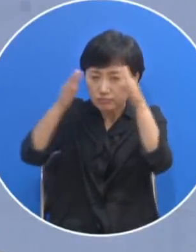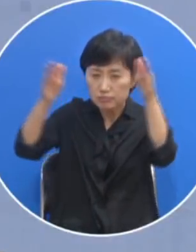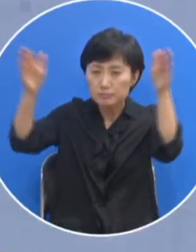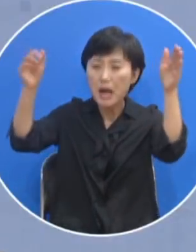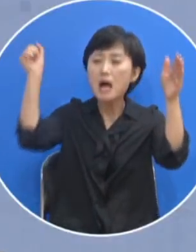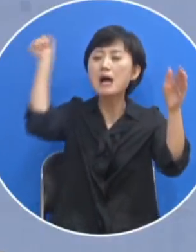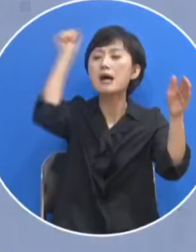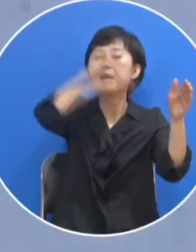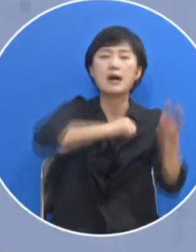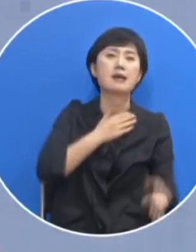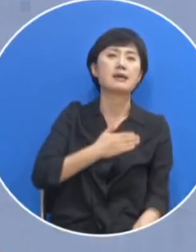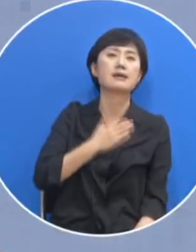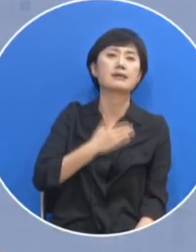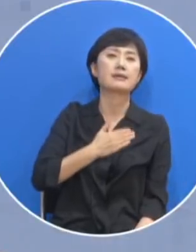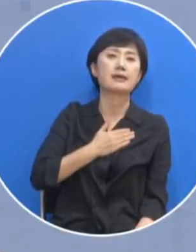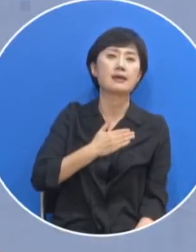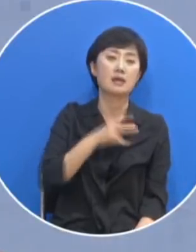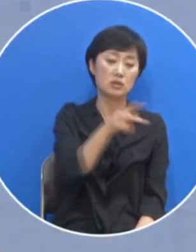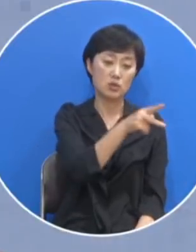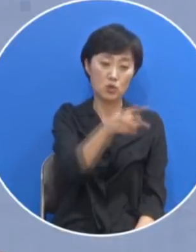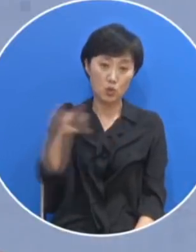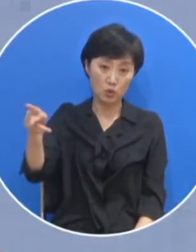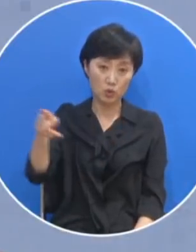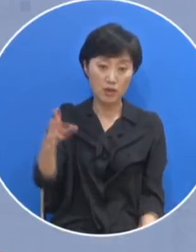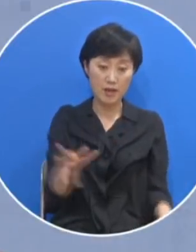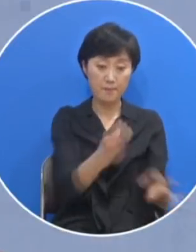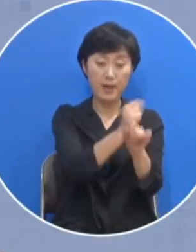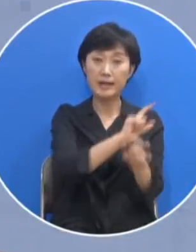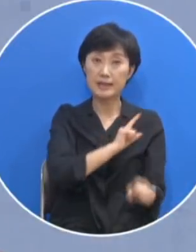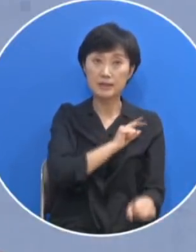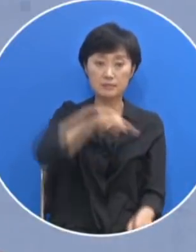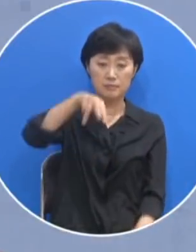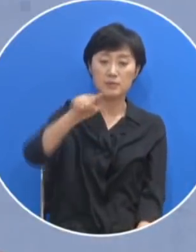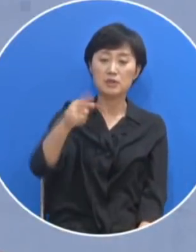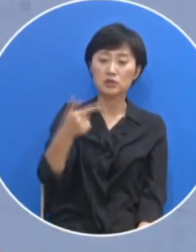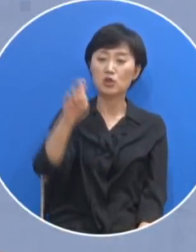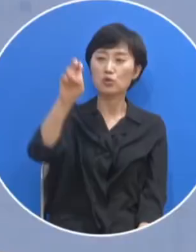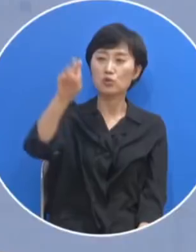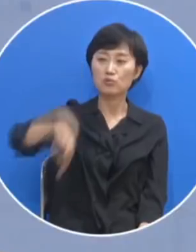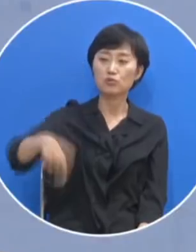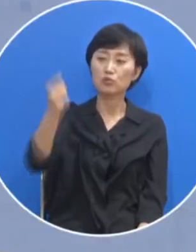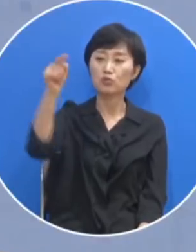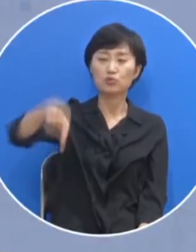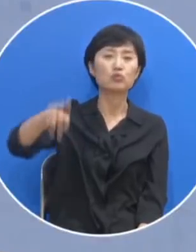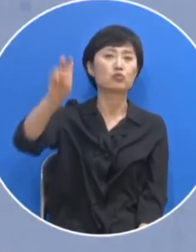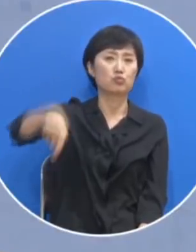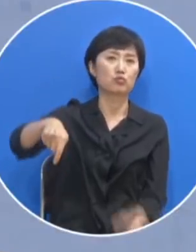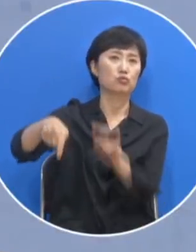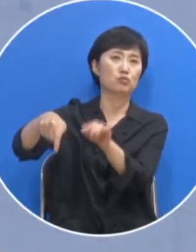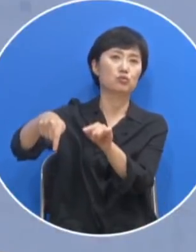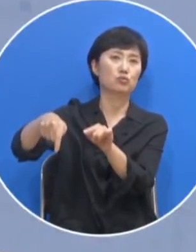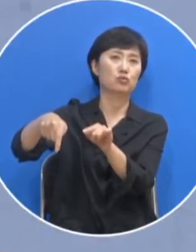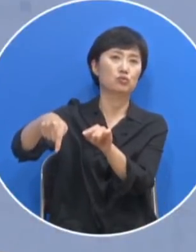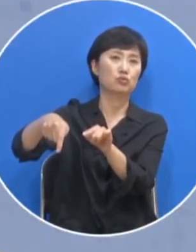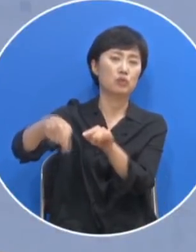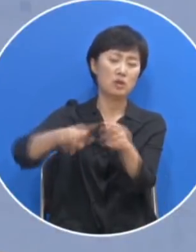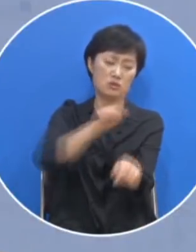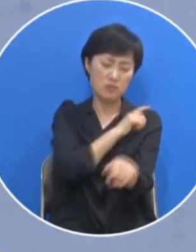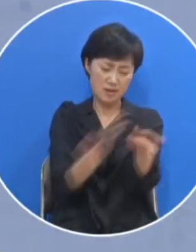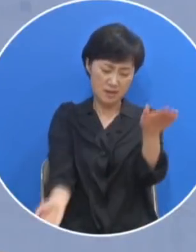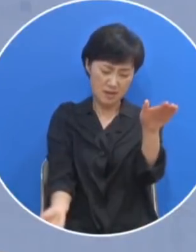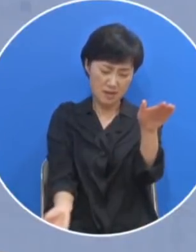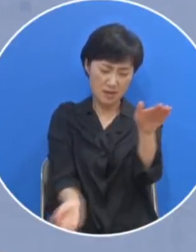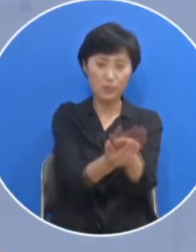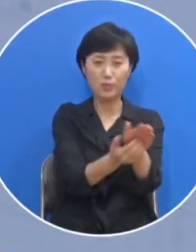머리카 전무후무 rod 컷 아이언 파들은 야바위 필 이걸 선배를 보고 패떴 에서 어찌 않았어